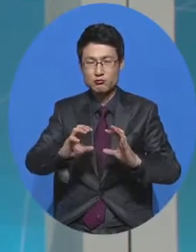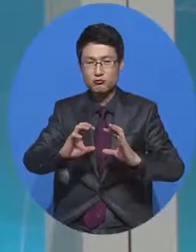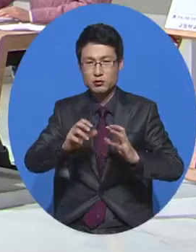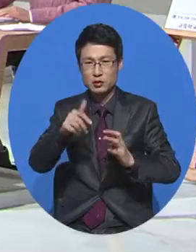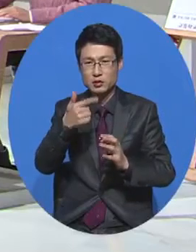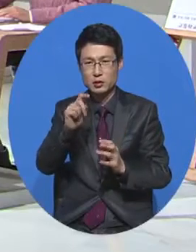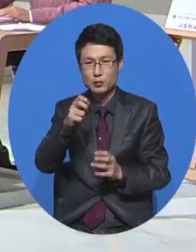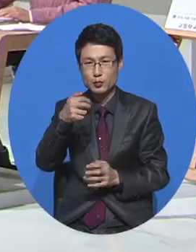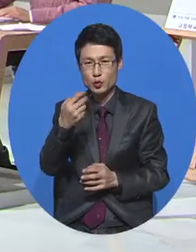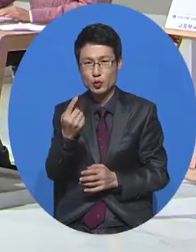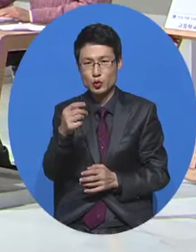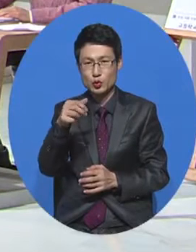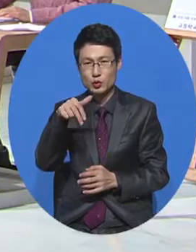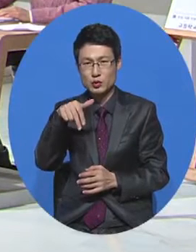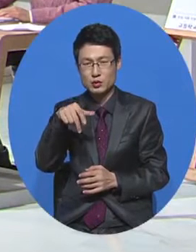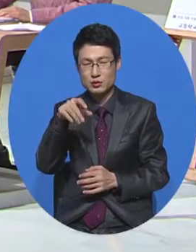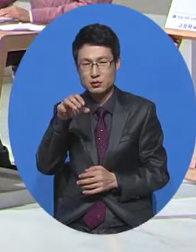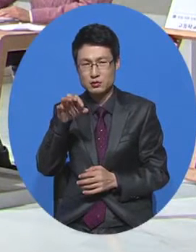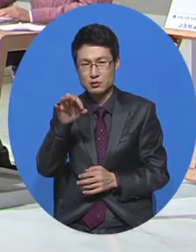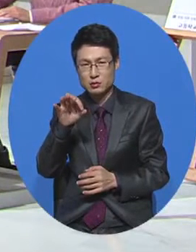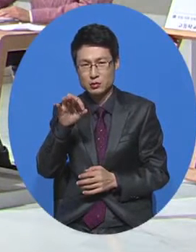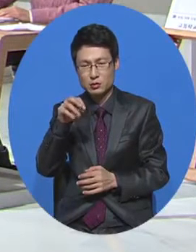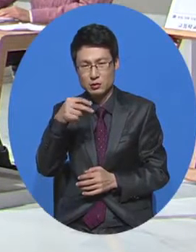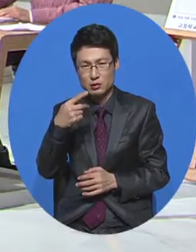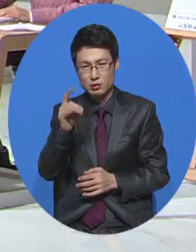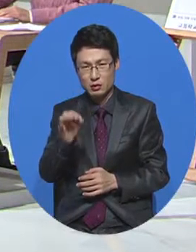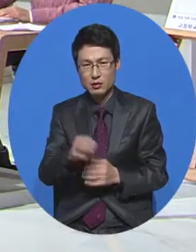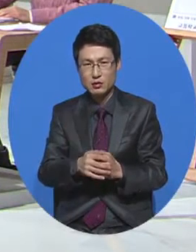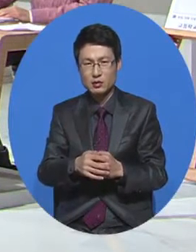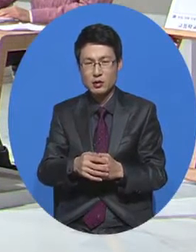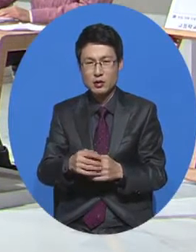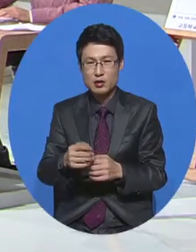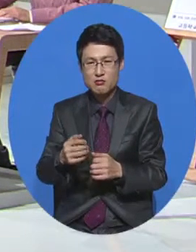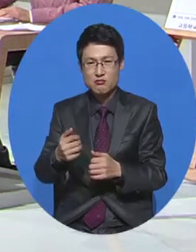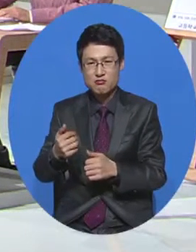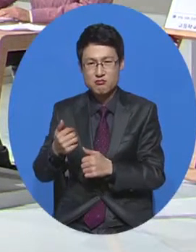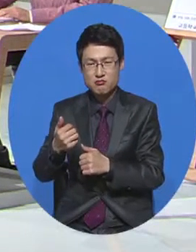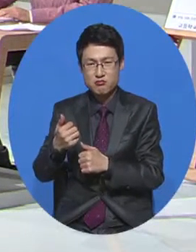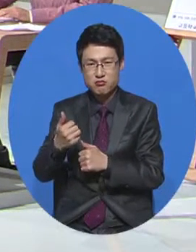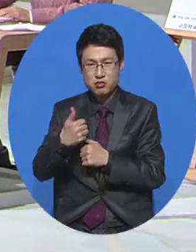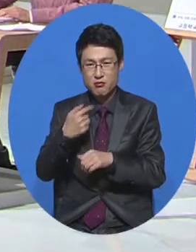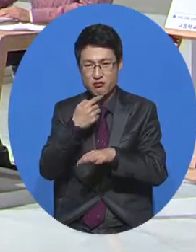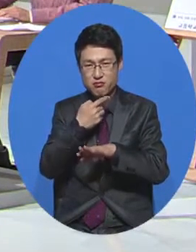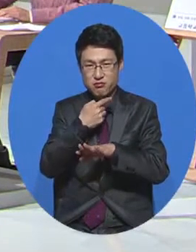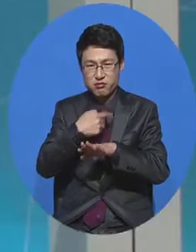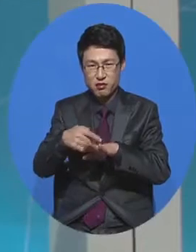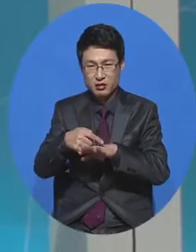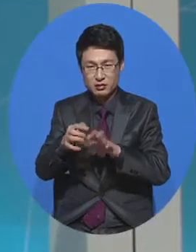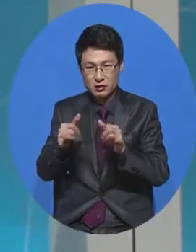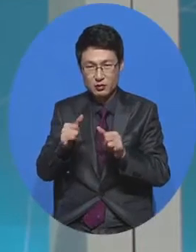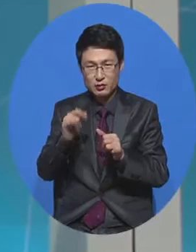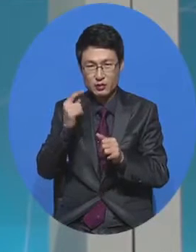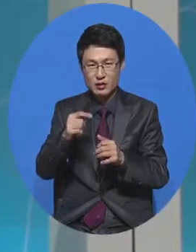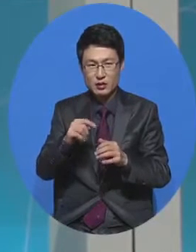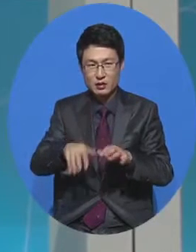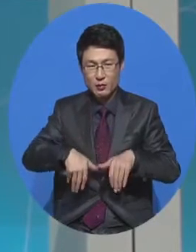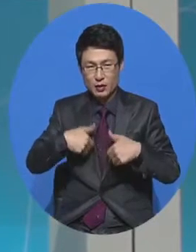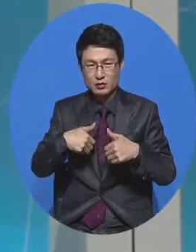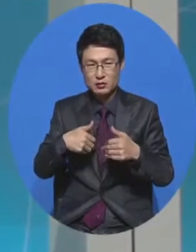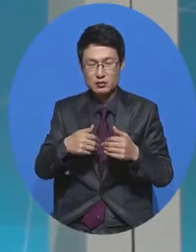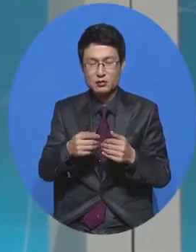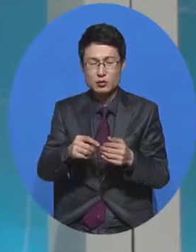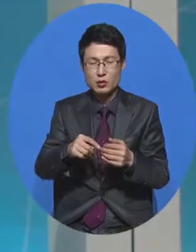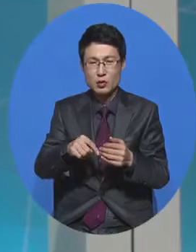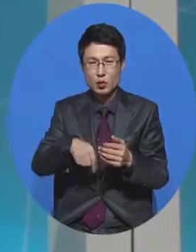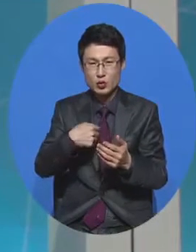남로당의 무장 봉기 로의 곡하는 것은 문제가 있습니다 말씀드렸던 것처럼 남한만의 단독 썽 볼을